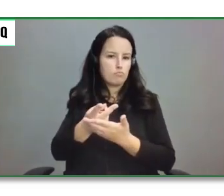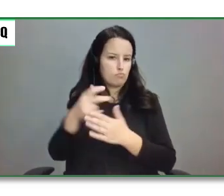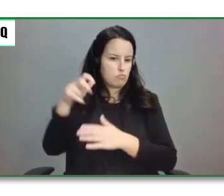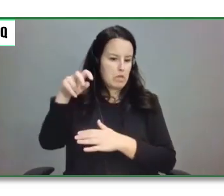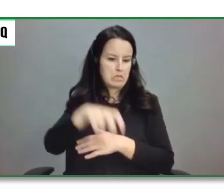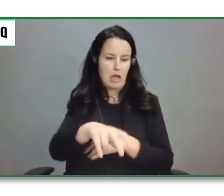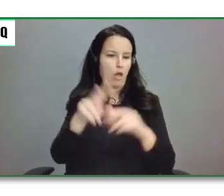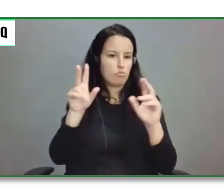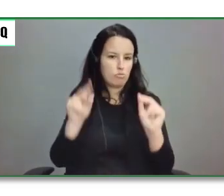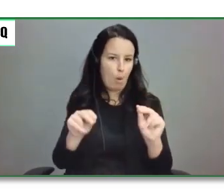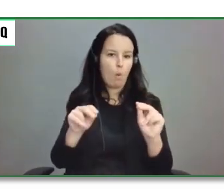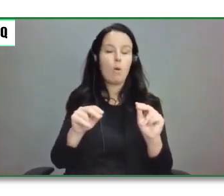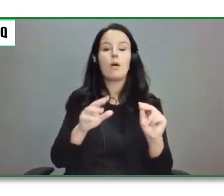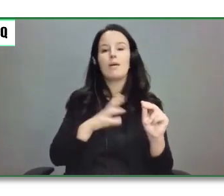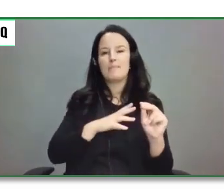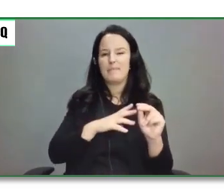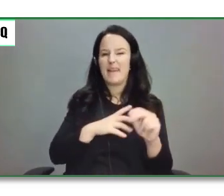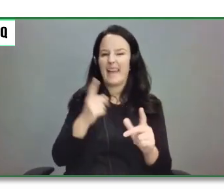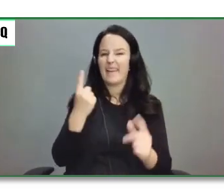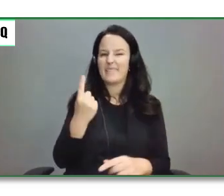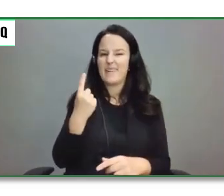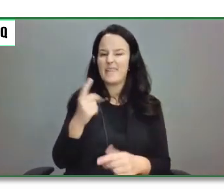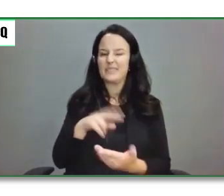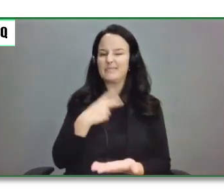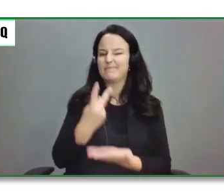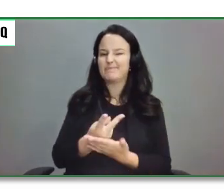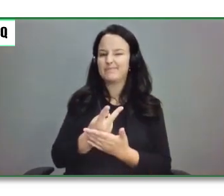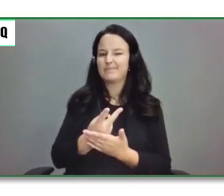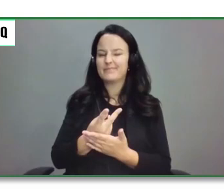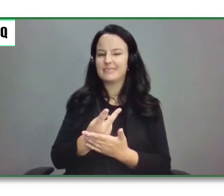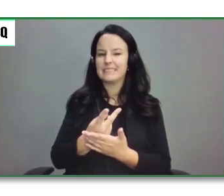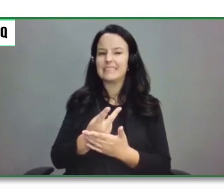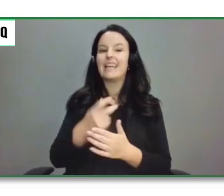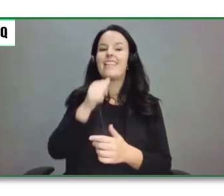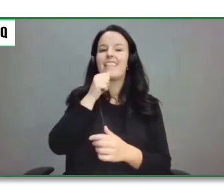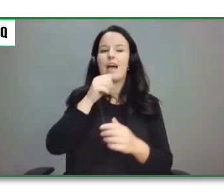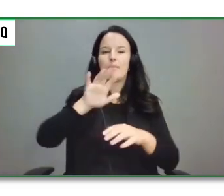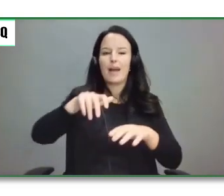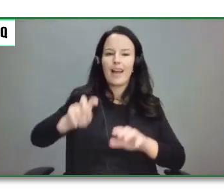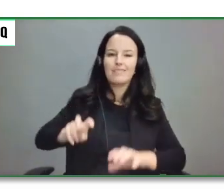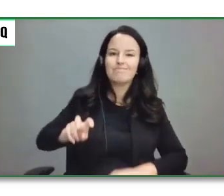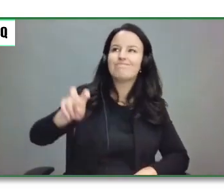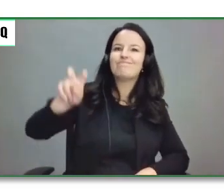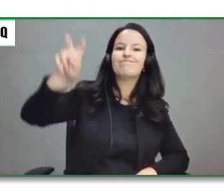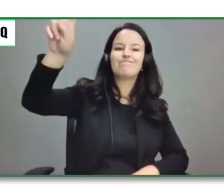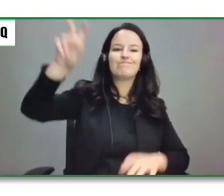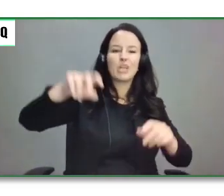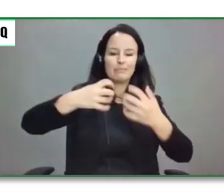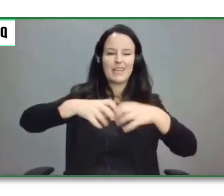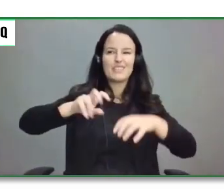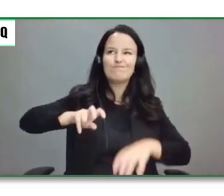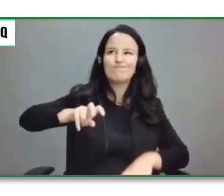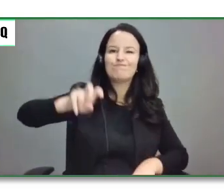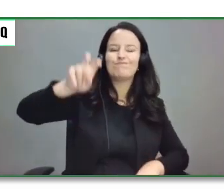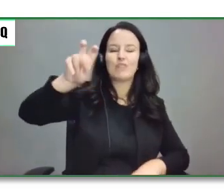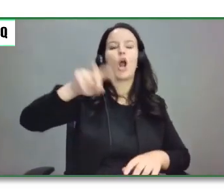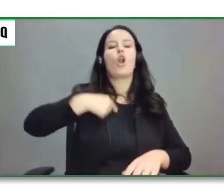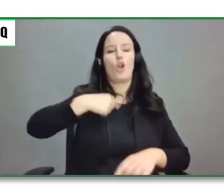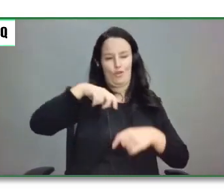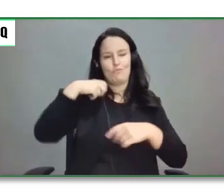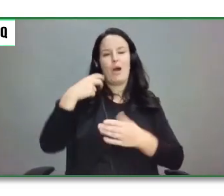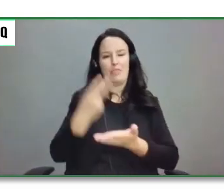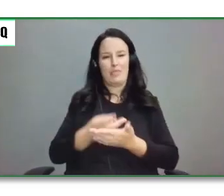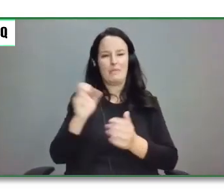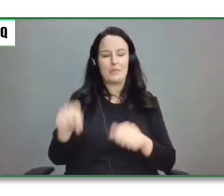Le seul moment où je suis tombée, c'est dans le remontant. Tout, des chaussures de